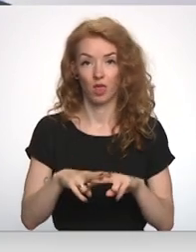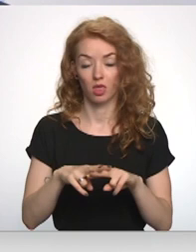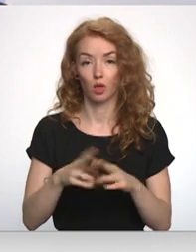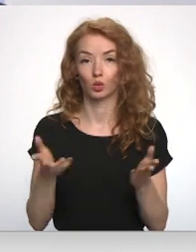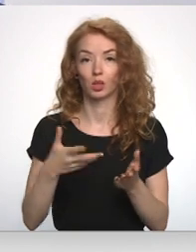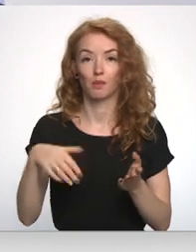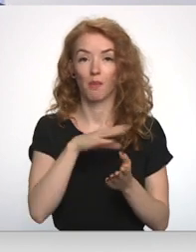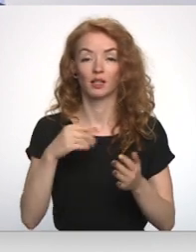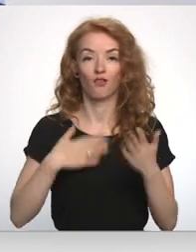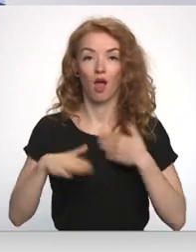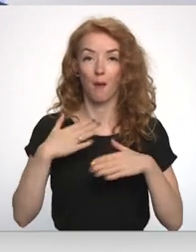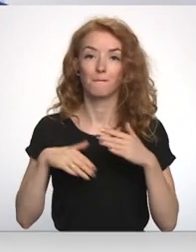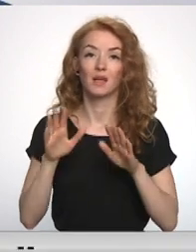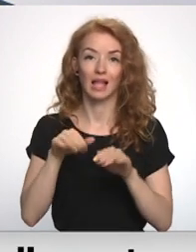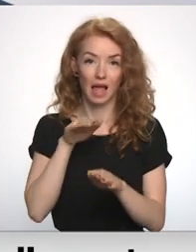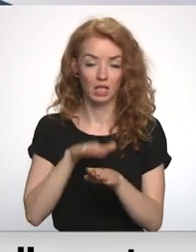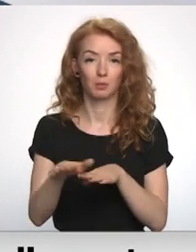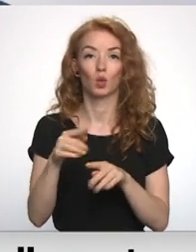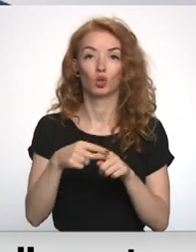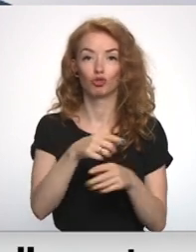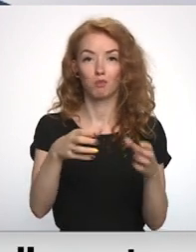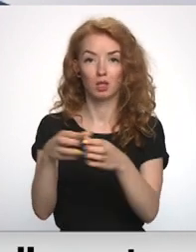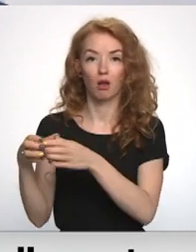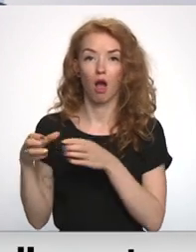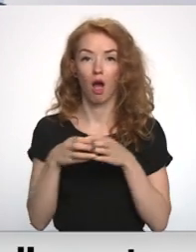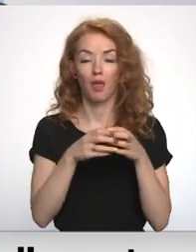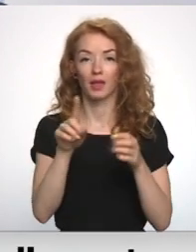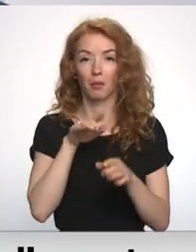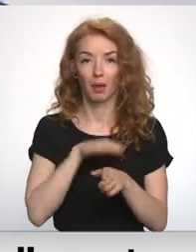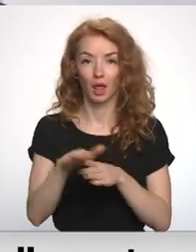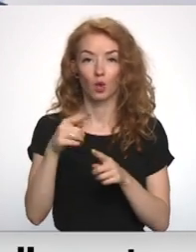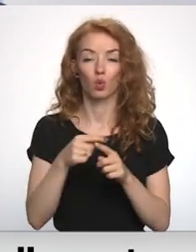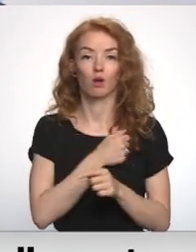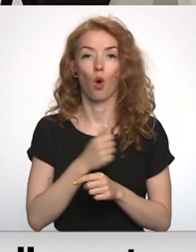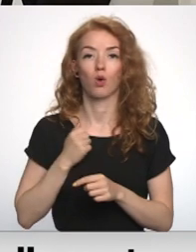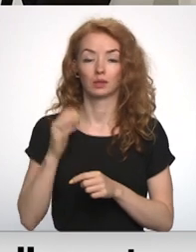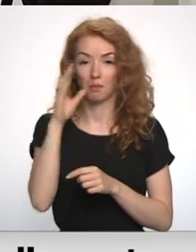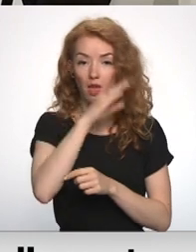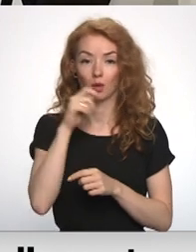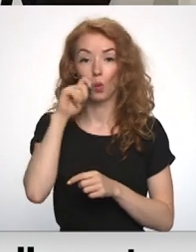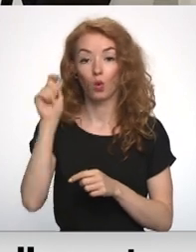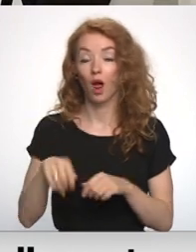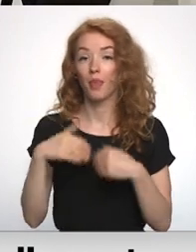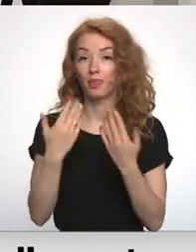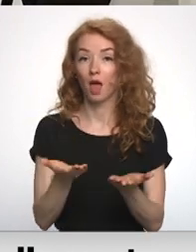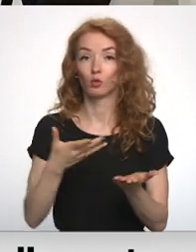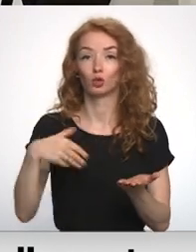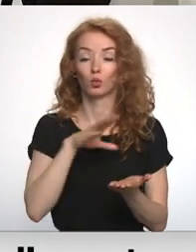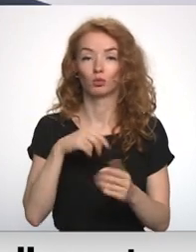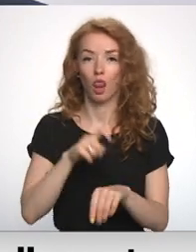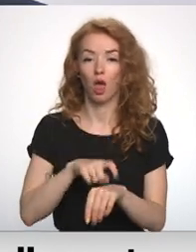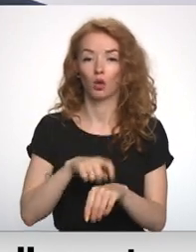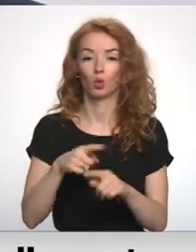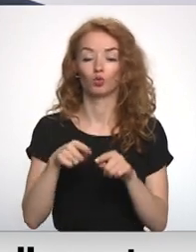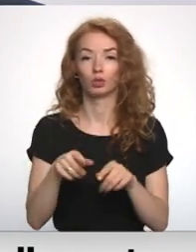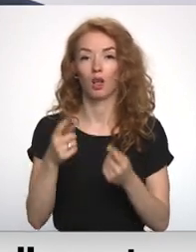kuras mēs vēlētos aizpildīt, lai šīs brigādes būtu pilnas un kaujas spējīgas. Ukraina ir devusi mums laiku, un šis